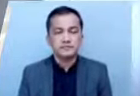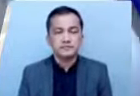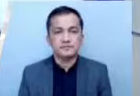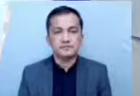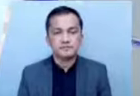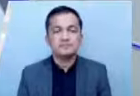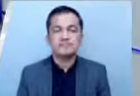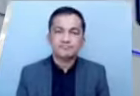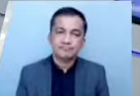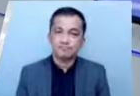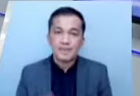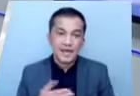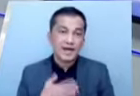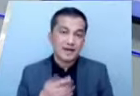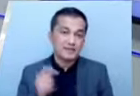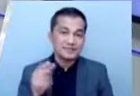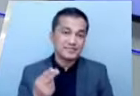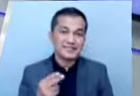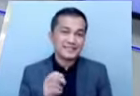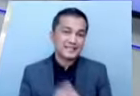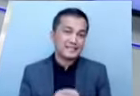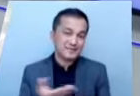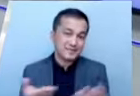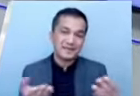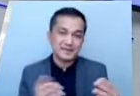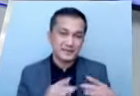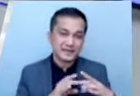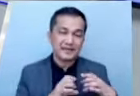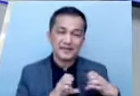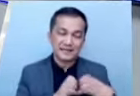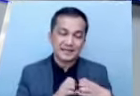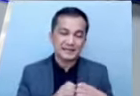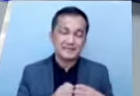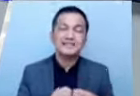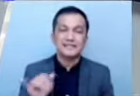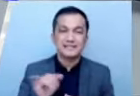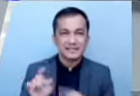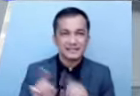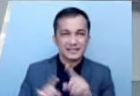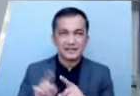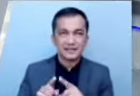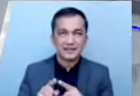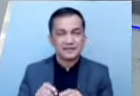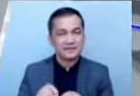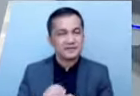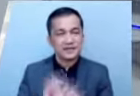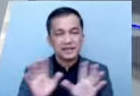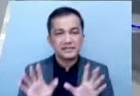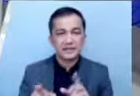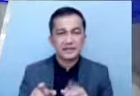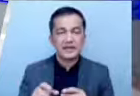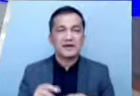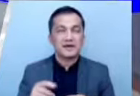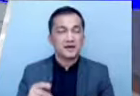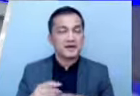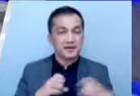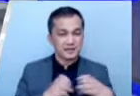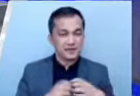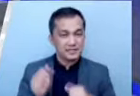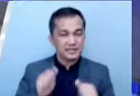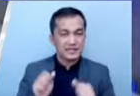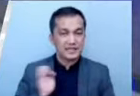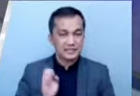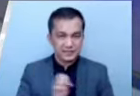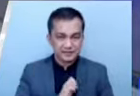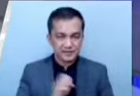Happy Thursday, chikahan mga kapuso! Just like the stars, sparkling brighter ang kapuso personalities and executives na binigyan